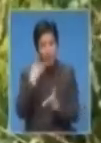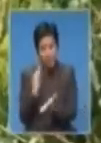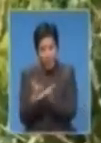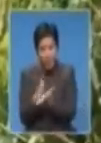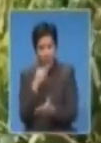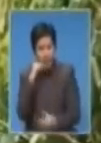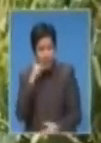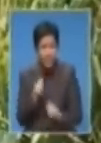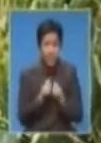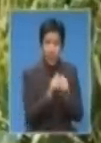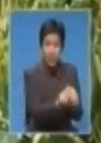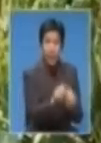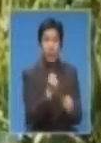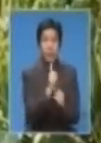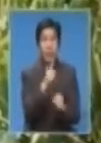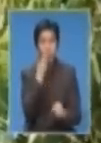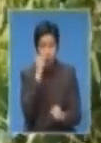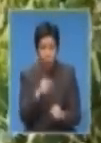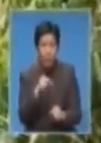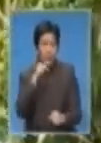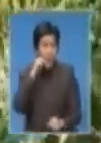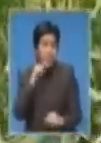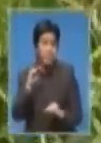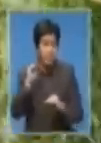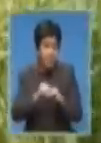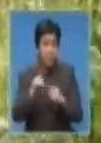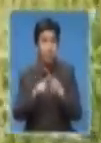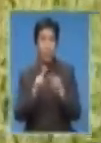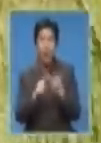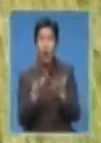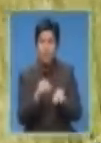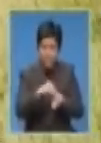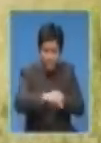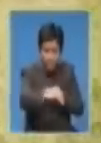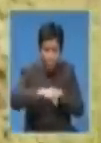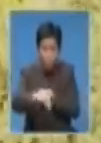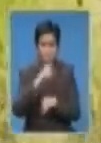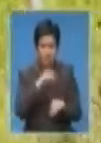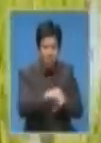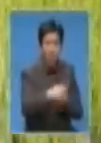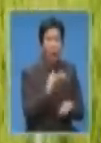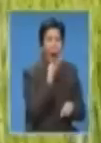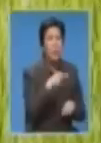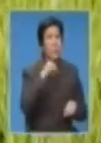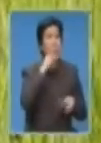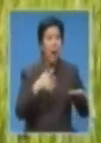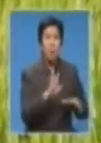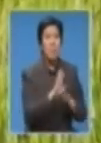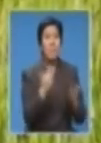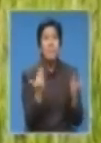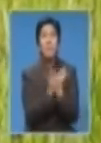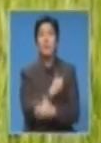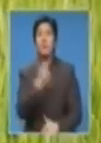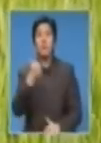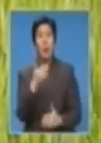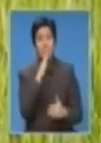ขตและนอกเขตชลประทานด้วยการปลูกพืชด้วยการจัดหาแหล่งน้ำเพิ่มเติมอะไรไม่ได้ก็ต้องไปปลูกอย่างอื่นไปทำอย่างอื่นเลี้ยงสัตว์บ้างน